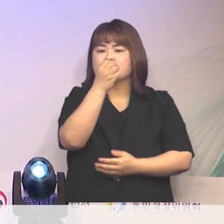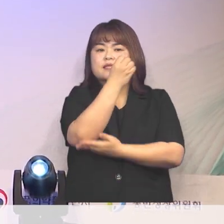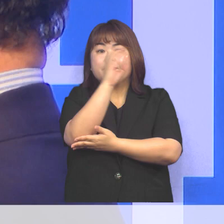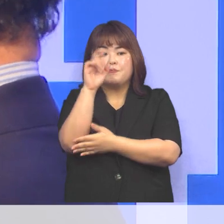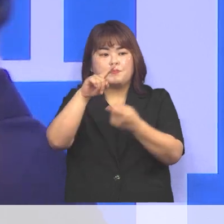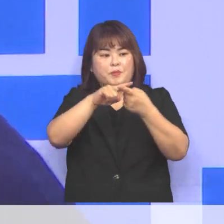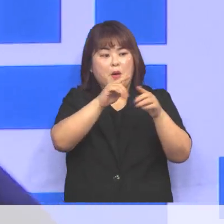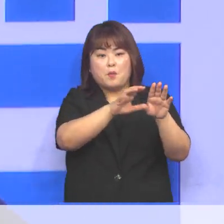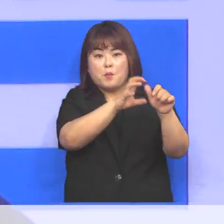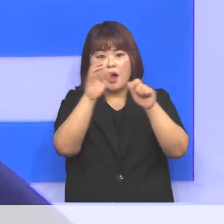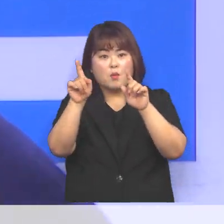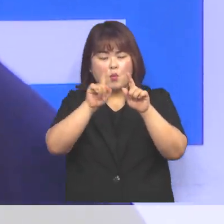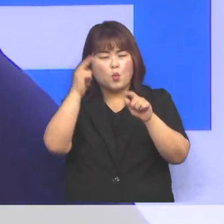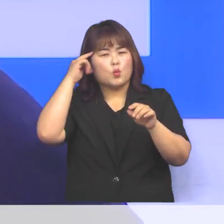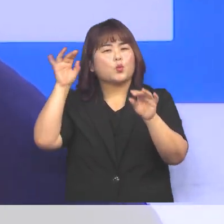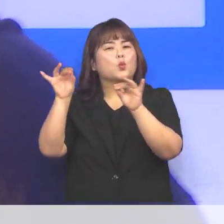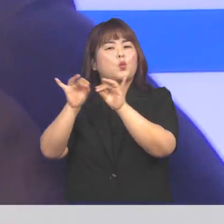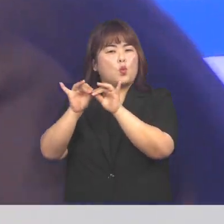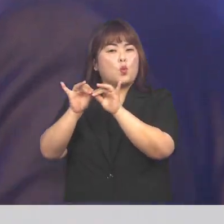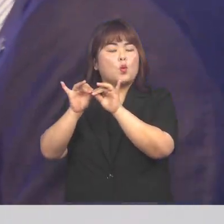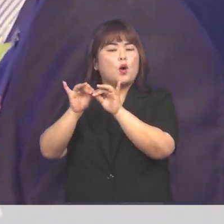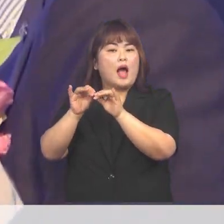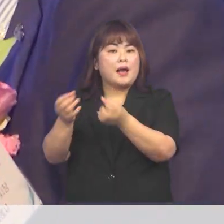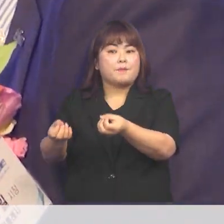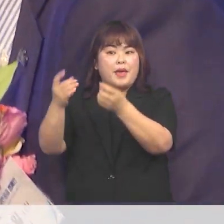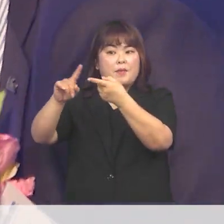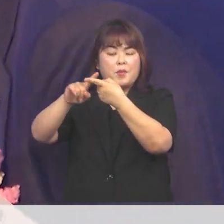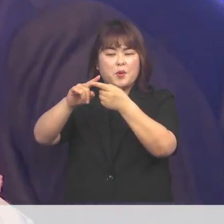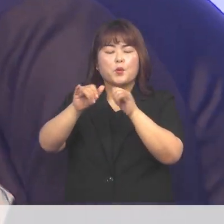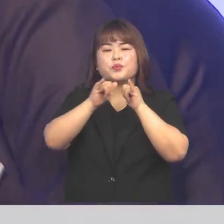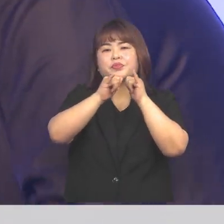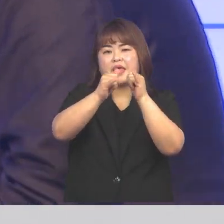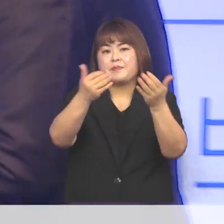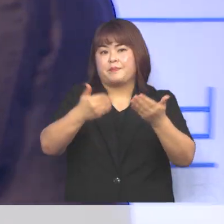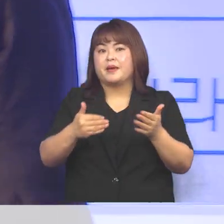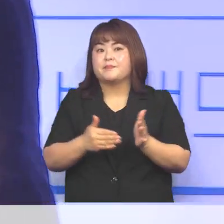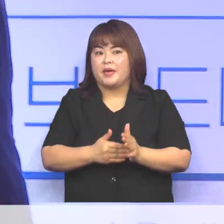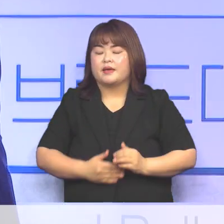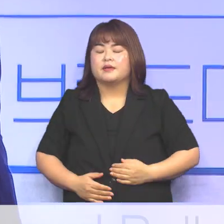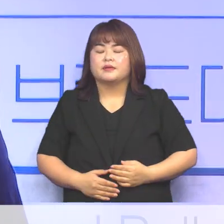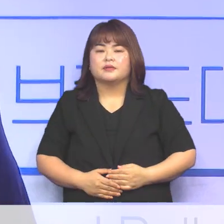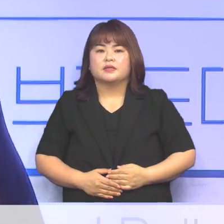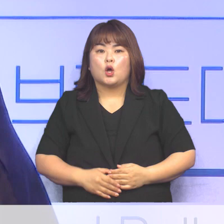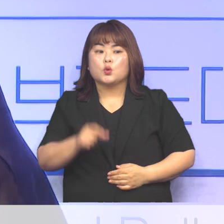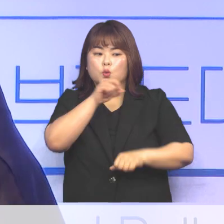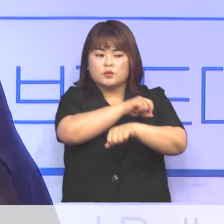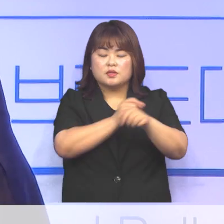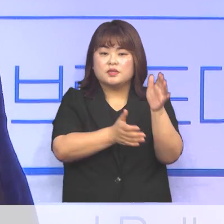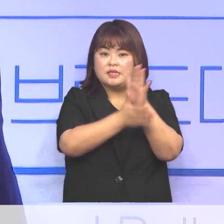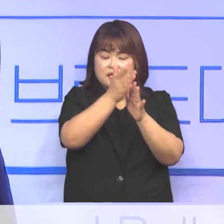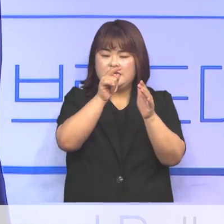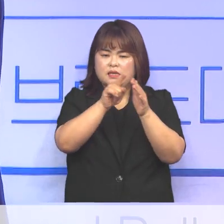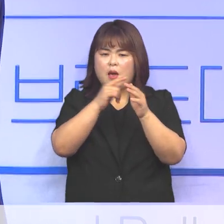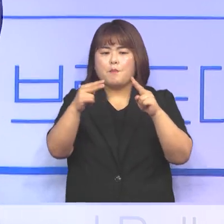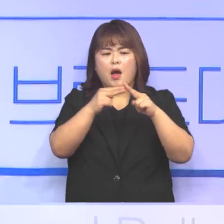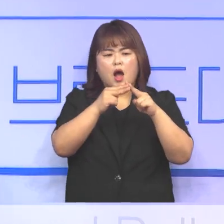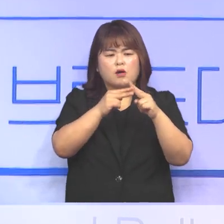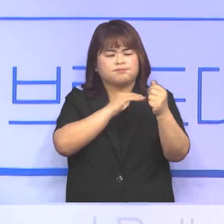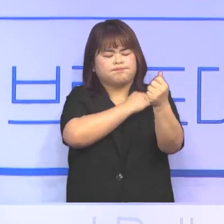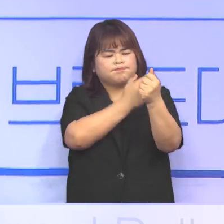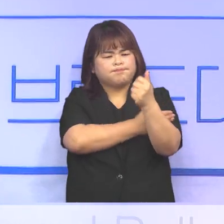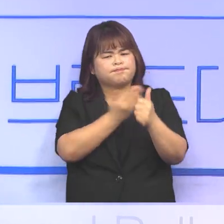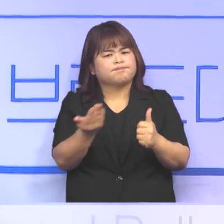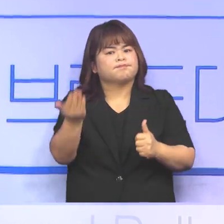국민공감 캠페인에서 지역혁신경영부문 대상을 수상했습니다. 용인특례시는 반도체 역량을 높인